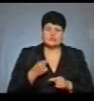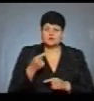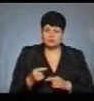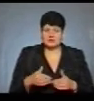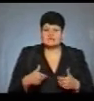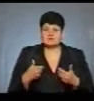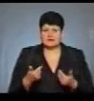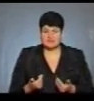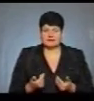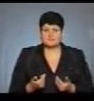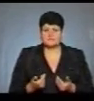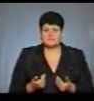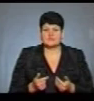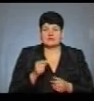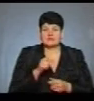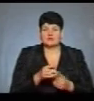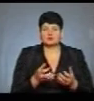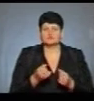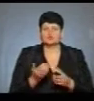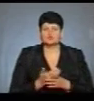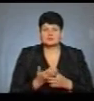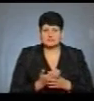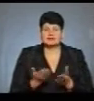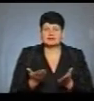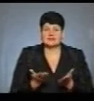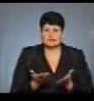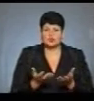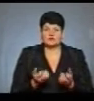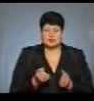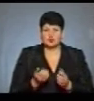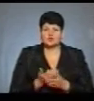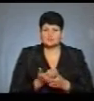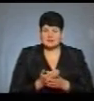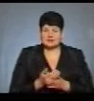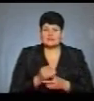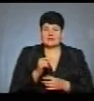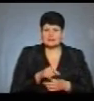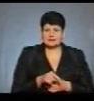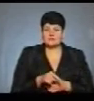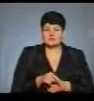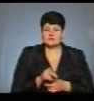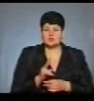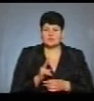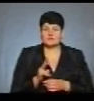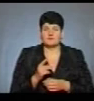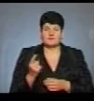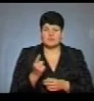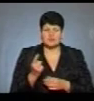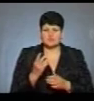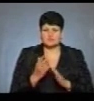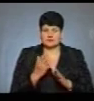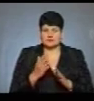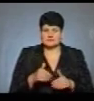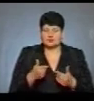звернення для тих одержувачів субсидій, які отримують субсидії, і для тих, які перше звернулися